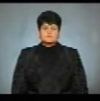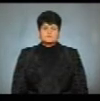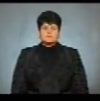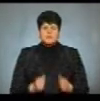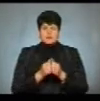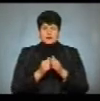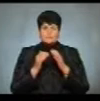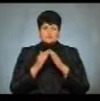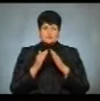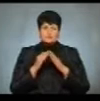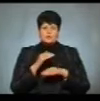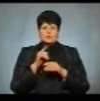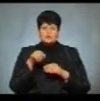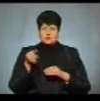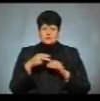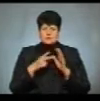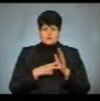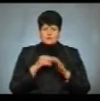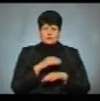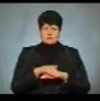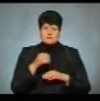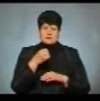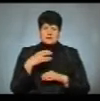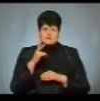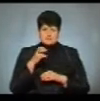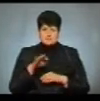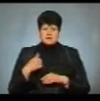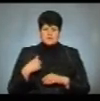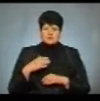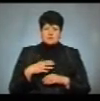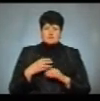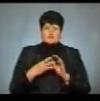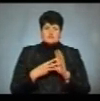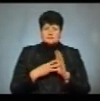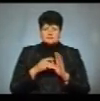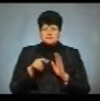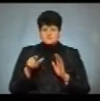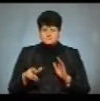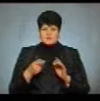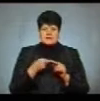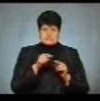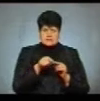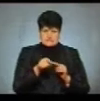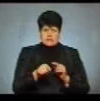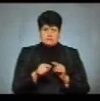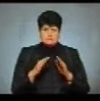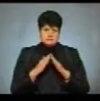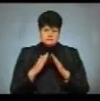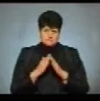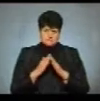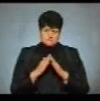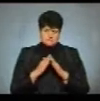Біля будинку номер 17 на вулиці 15 квітня нас уже чекали восьмеро мешканців цієї та прилеглих